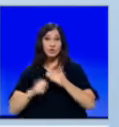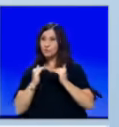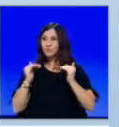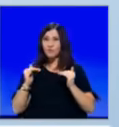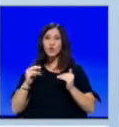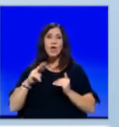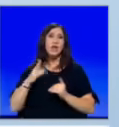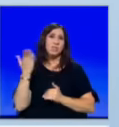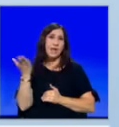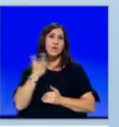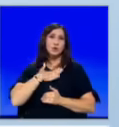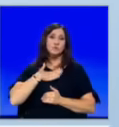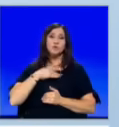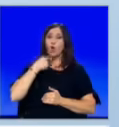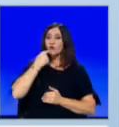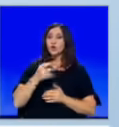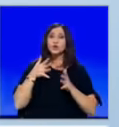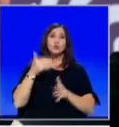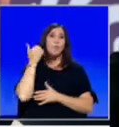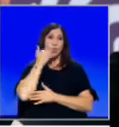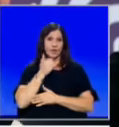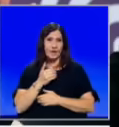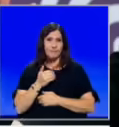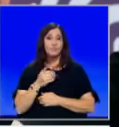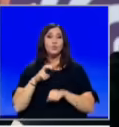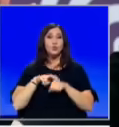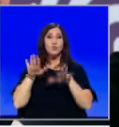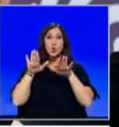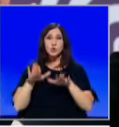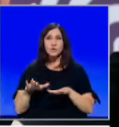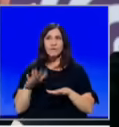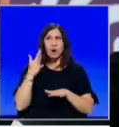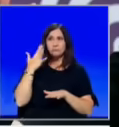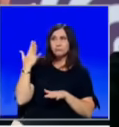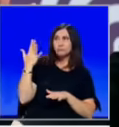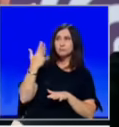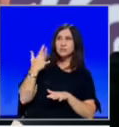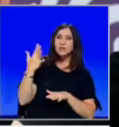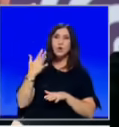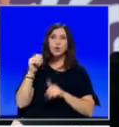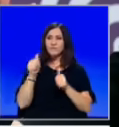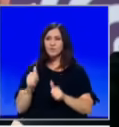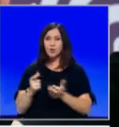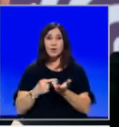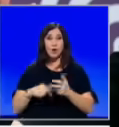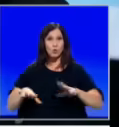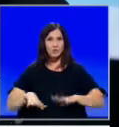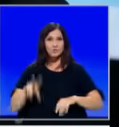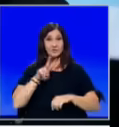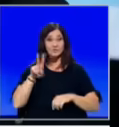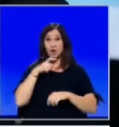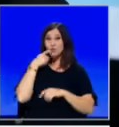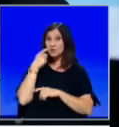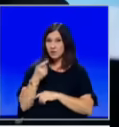платформата или нейният собственик са отговорни за злоупотреби. Дуров остава мистериозна фигура с няколко гражданства. На